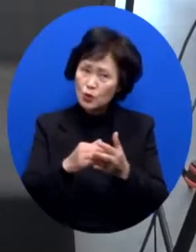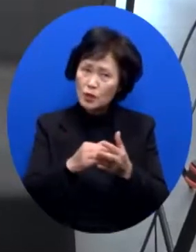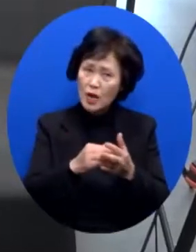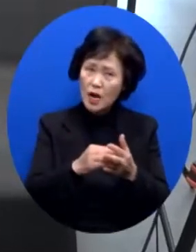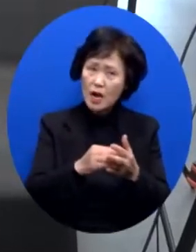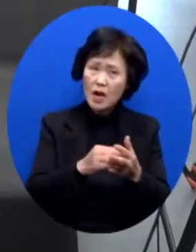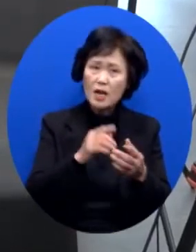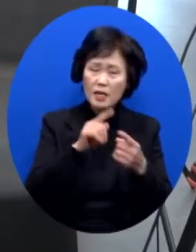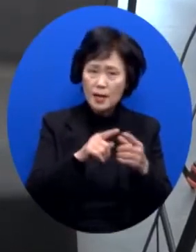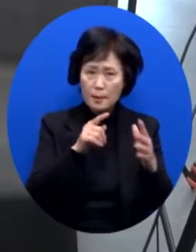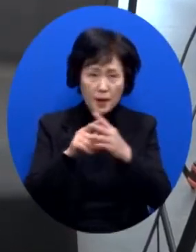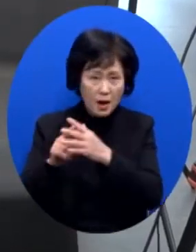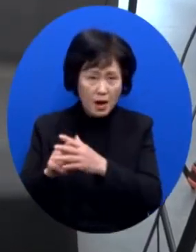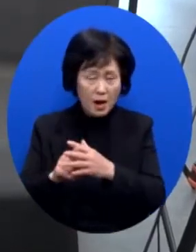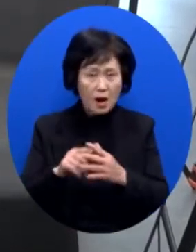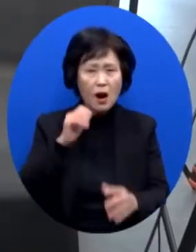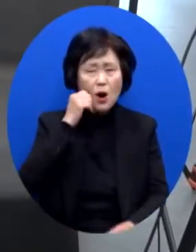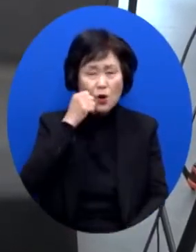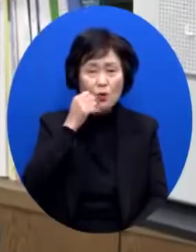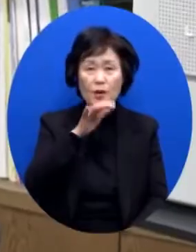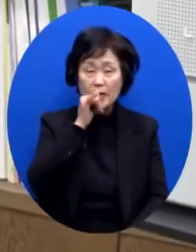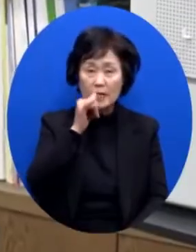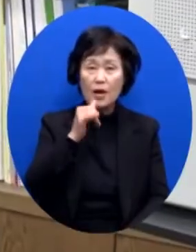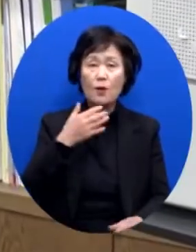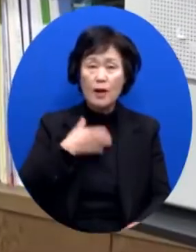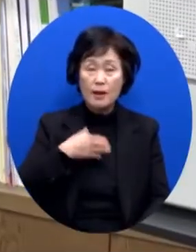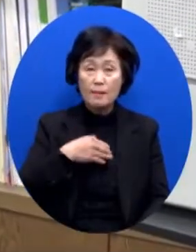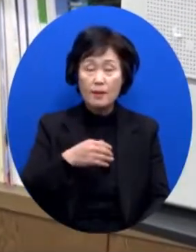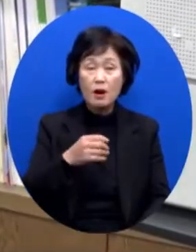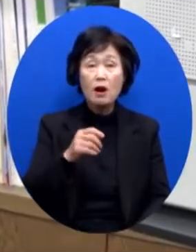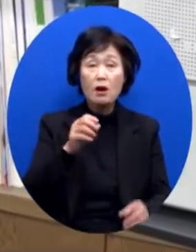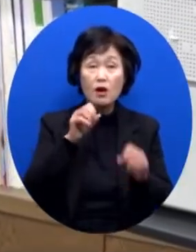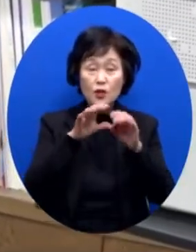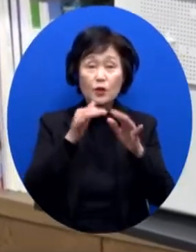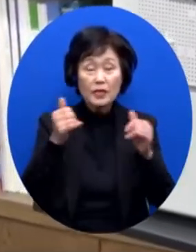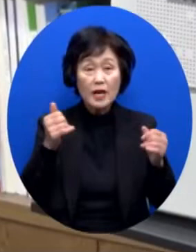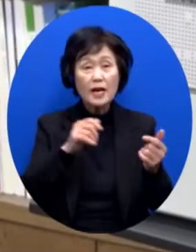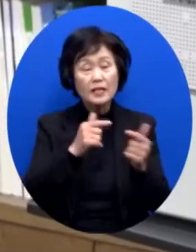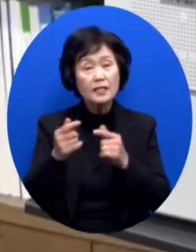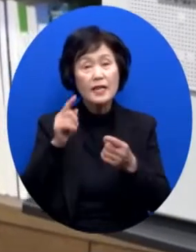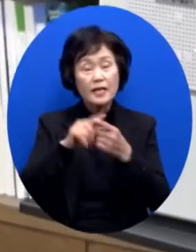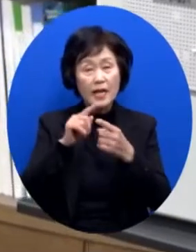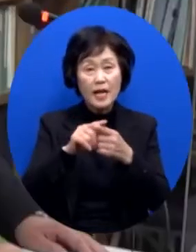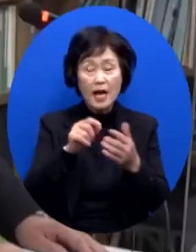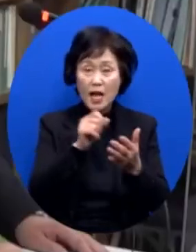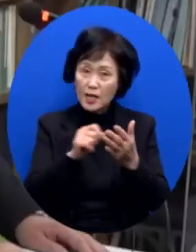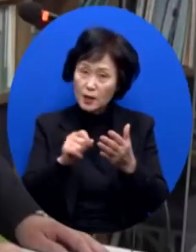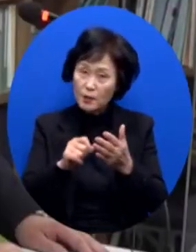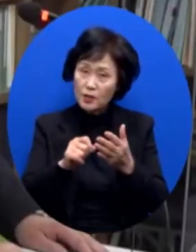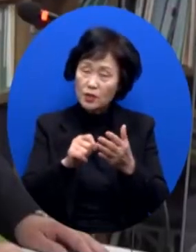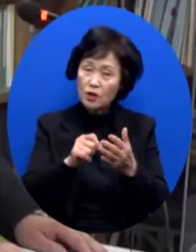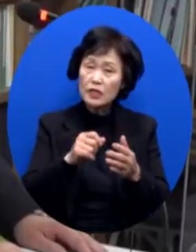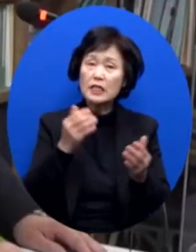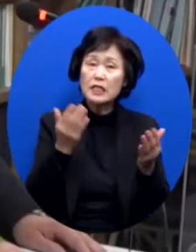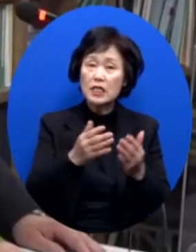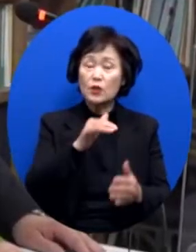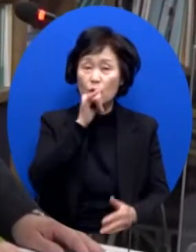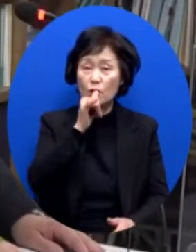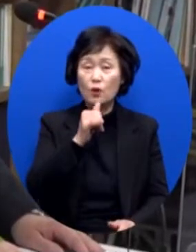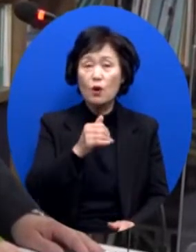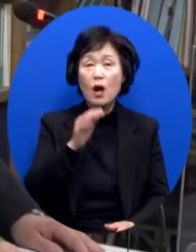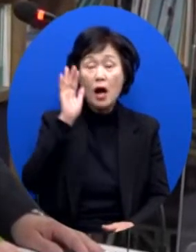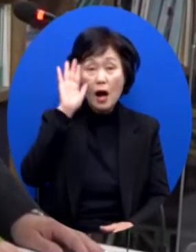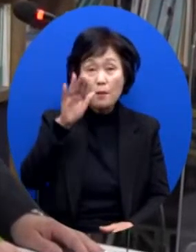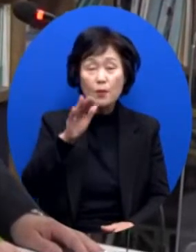취약한 점을 발견했다며 선교사 동향 파악은 서명 적인 잃을 뿐만 아니라 한국교회 선교 변화를 알 수 있어 중요하다고